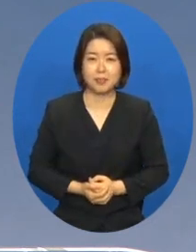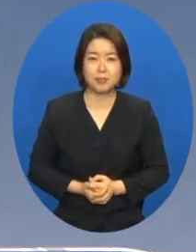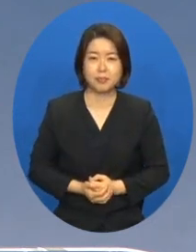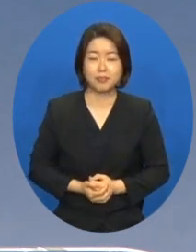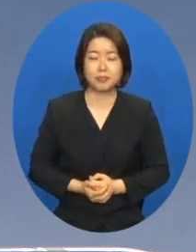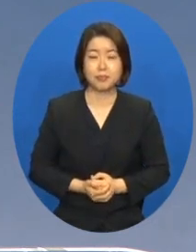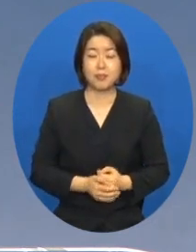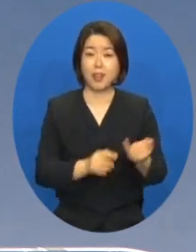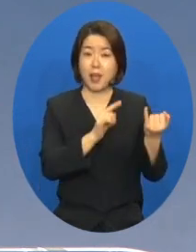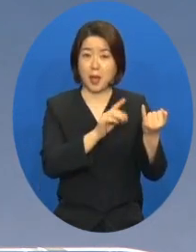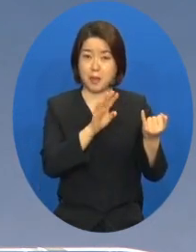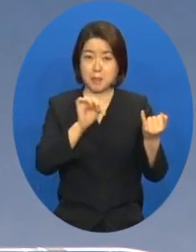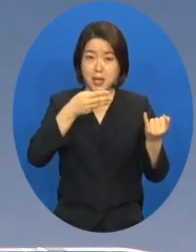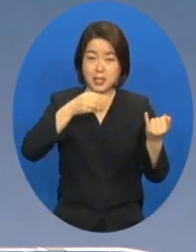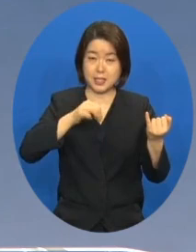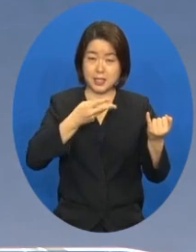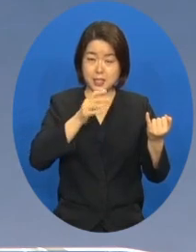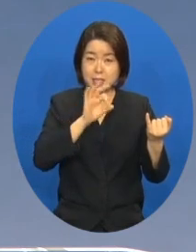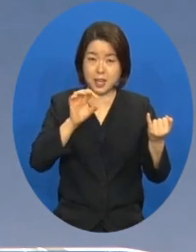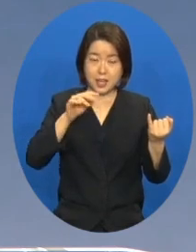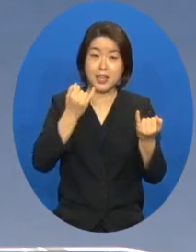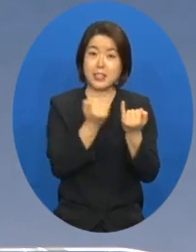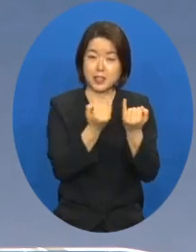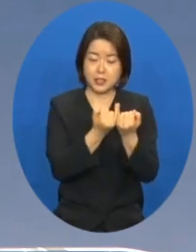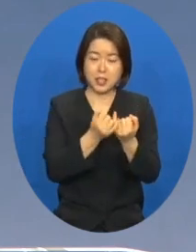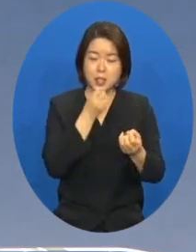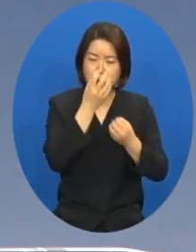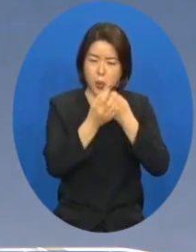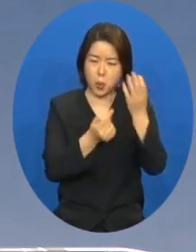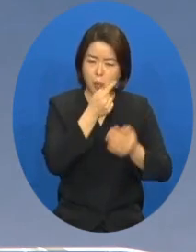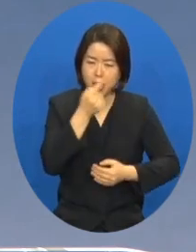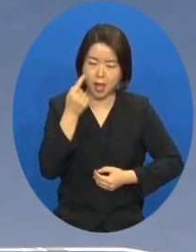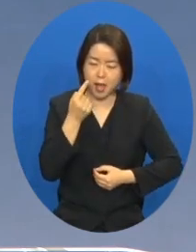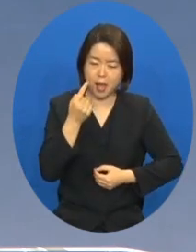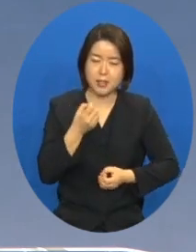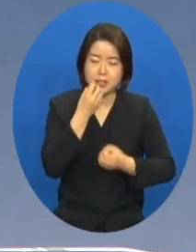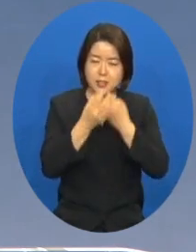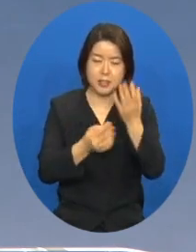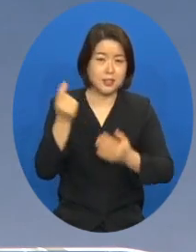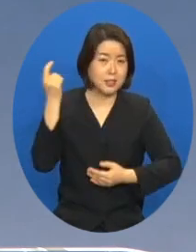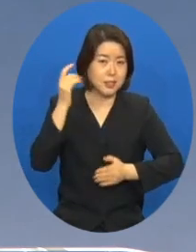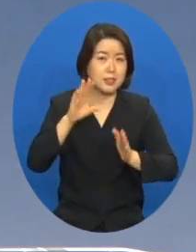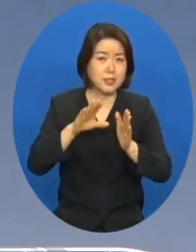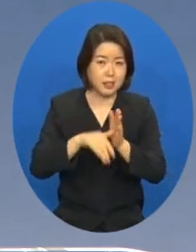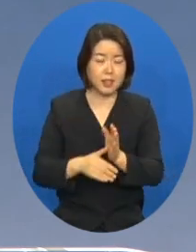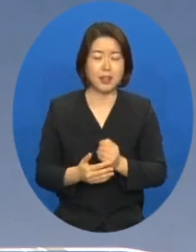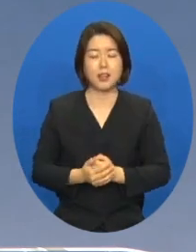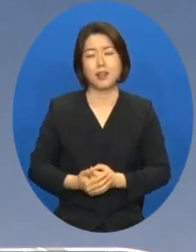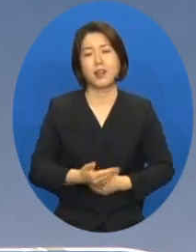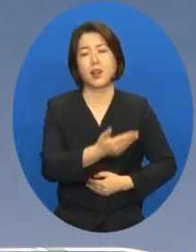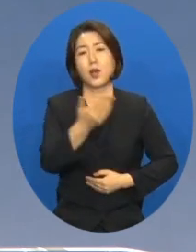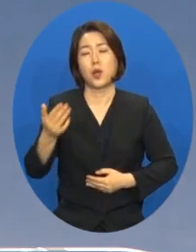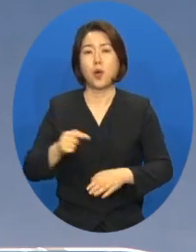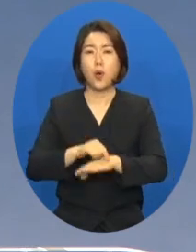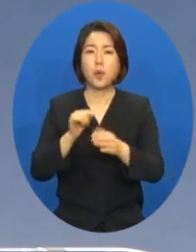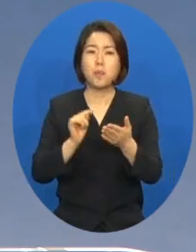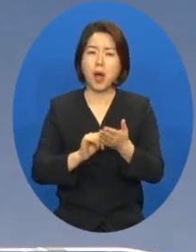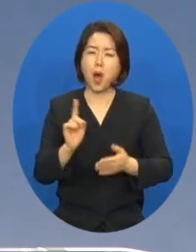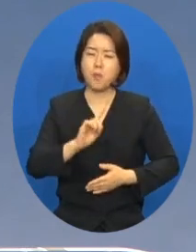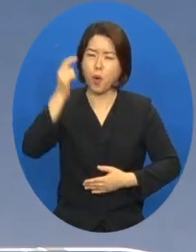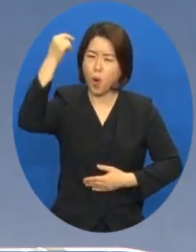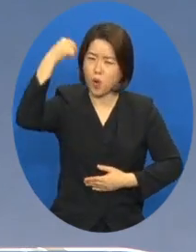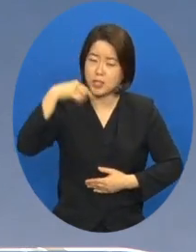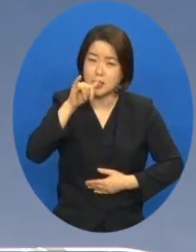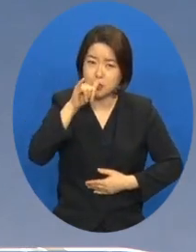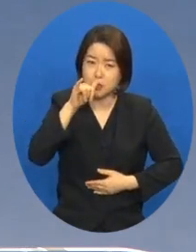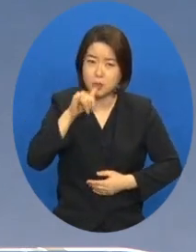이 바실리아가 슈링크 여사의 이 고백과 간증을 들으면서 여러분의 마음속에 어떤 느낌이 있을